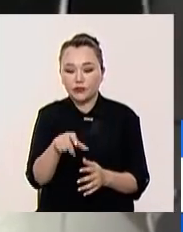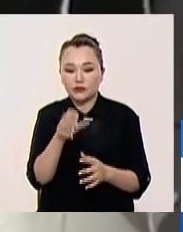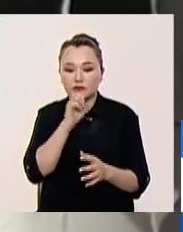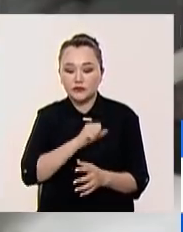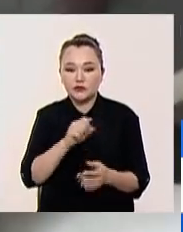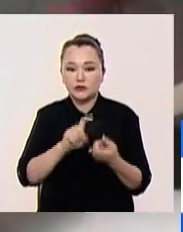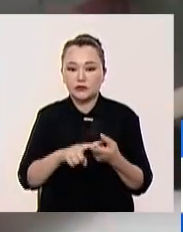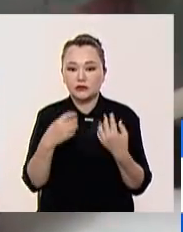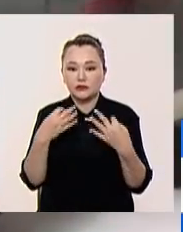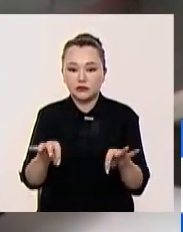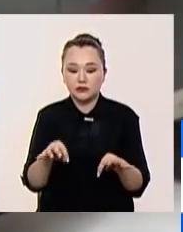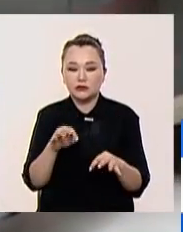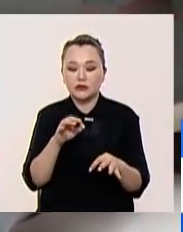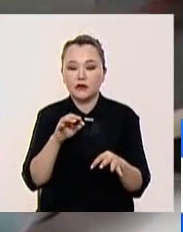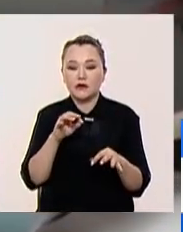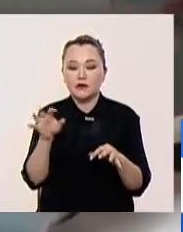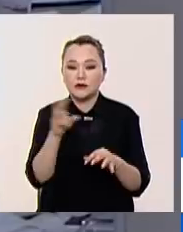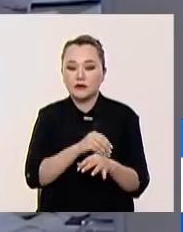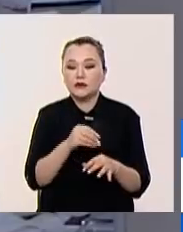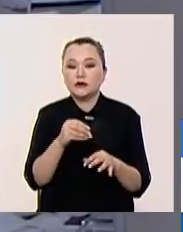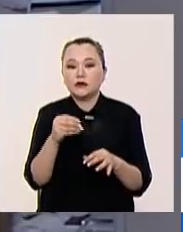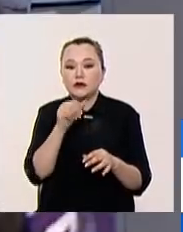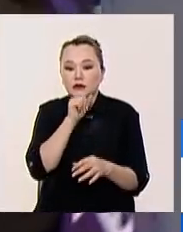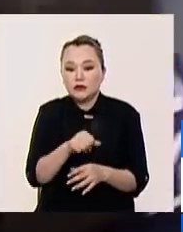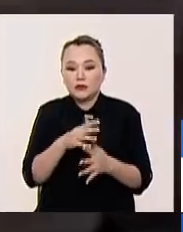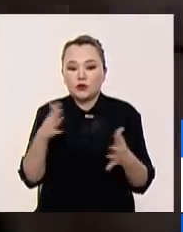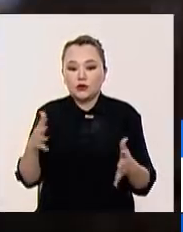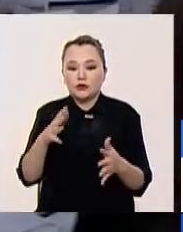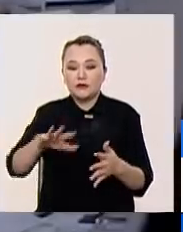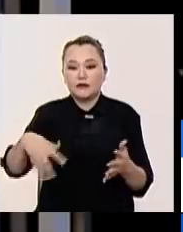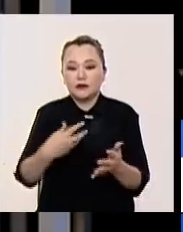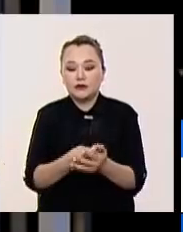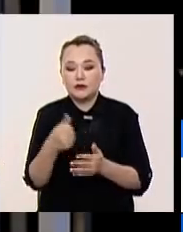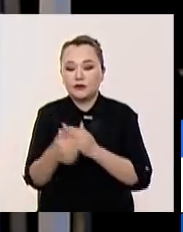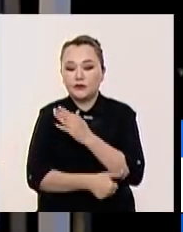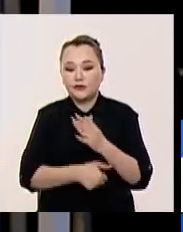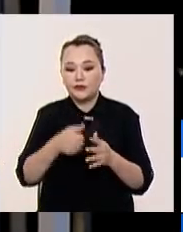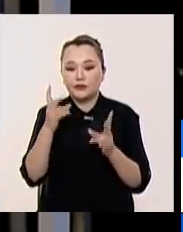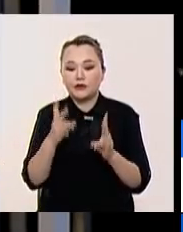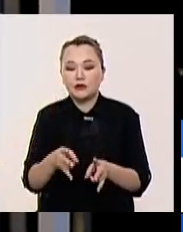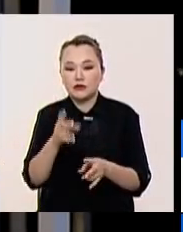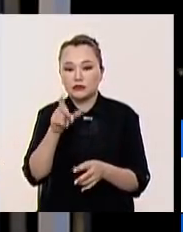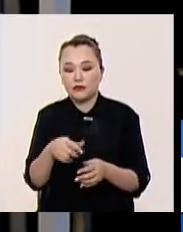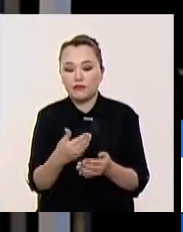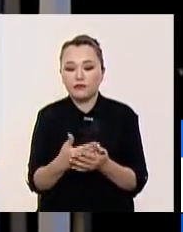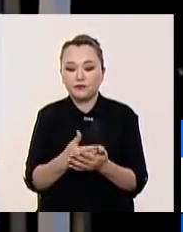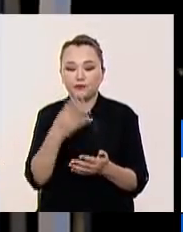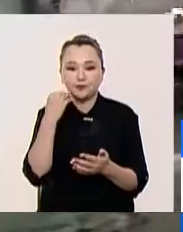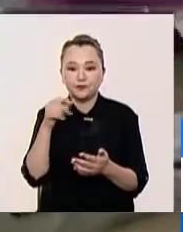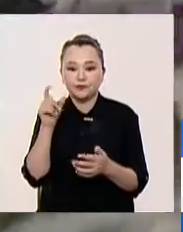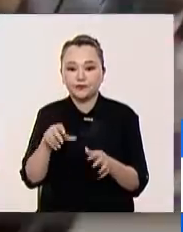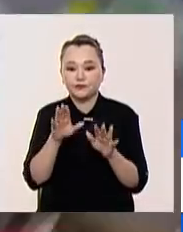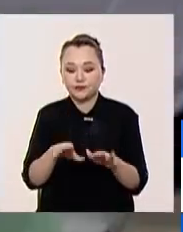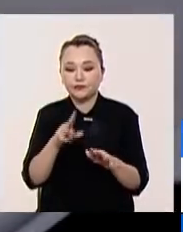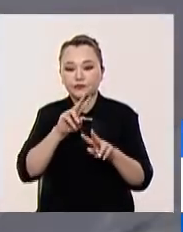хищениях освободили из-под стражи. Во многом благодаря полному возмещению материального ущерба потерпевшим. Так, к примеру, алматинец вместо